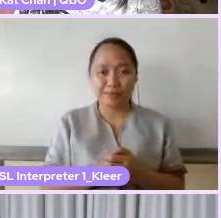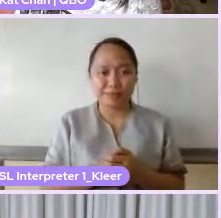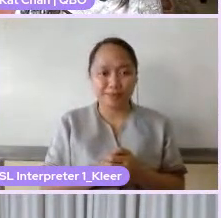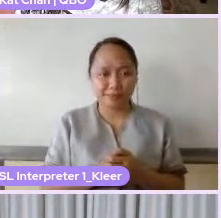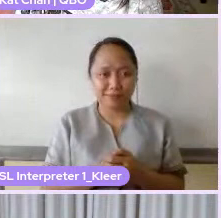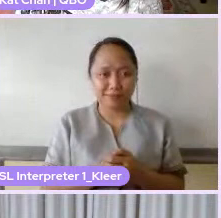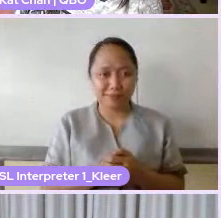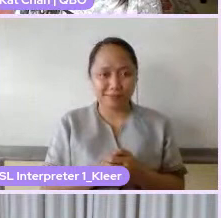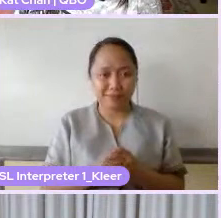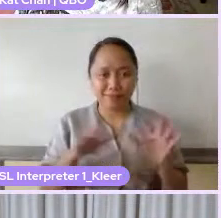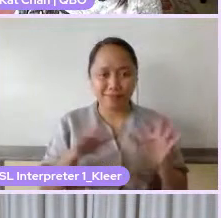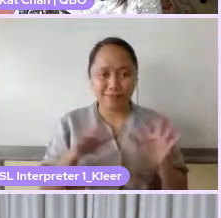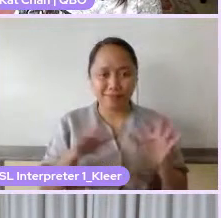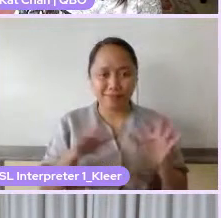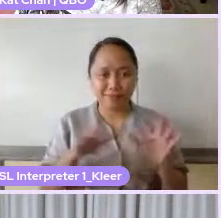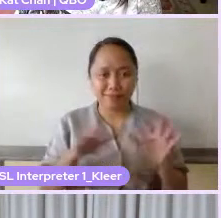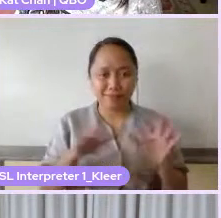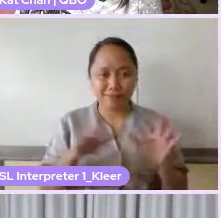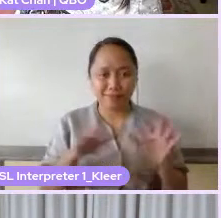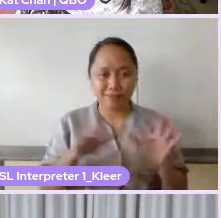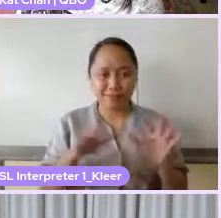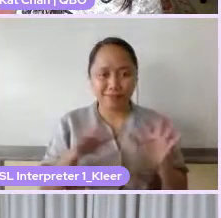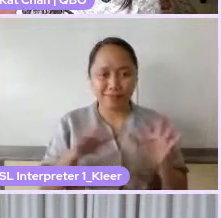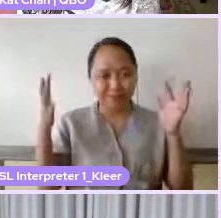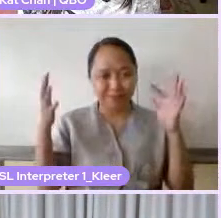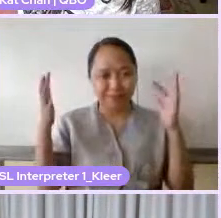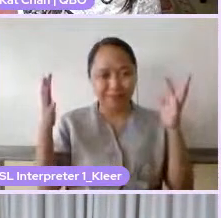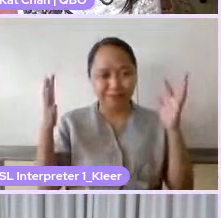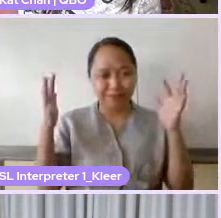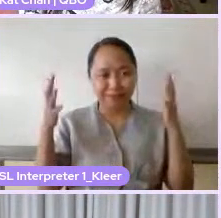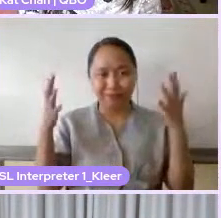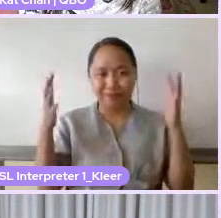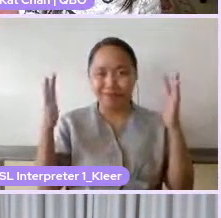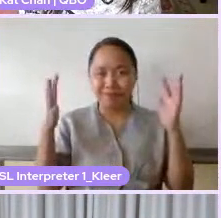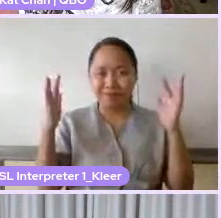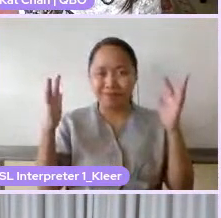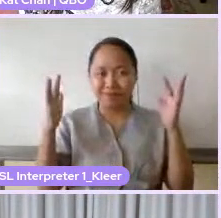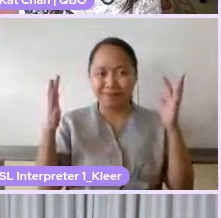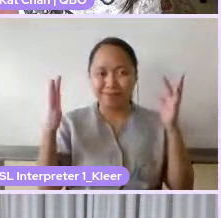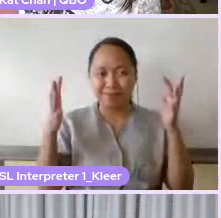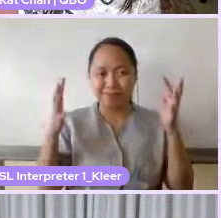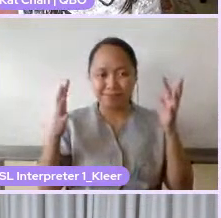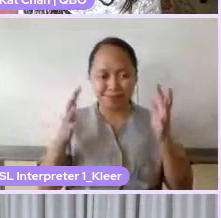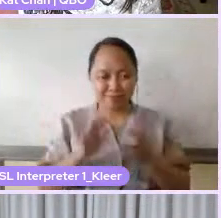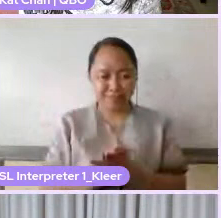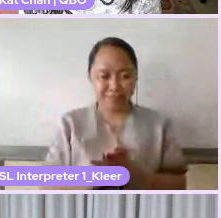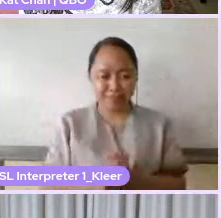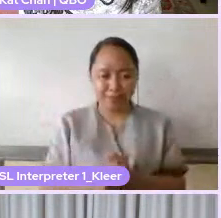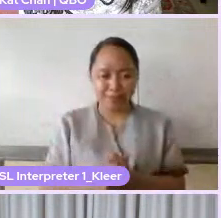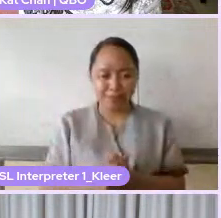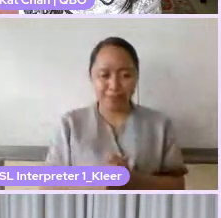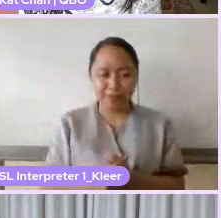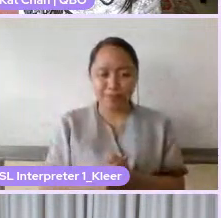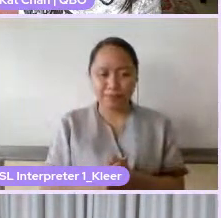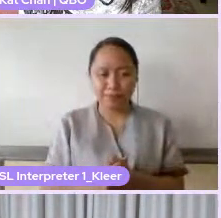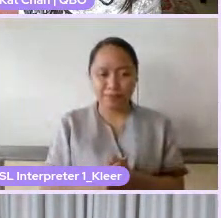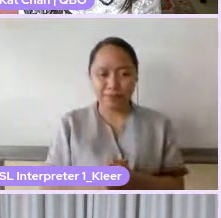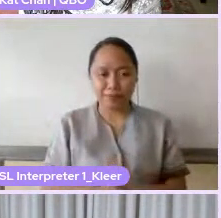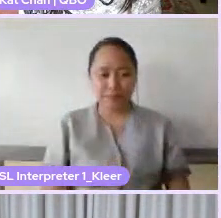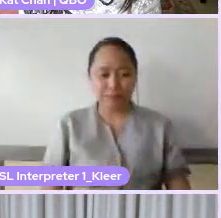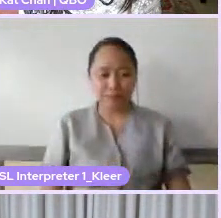Ano? And nakakatuwang malaman na mayroon palang Startup Pinay kung saan pwedeng lumapit ang ating